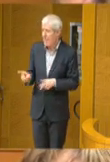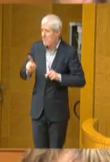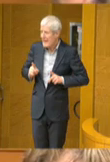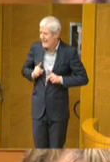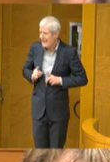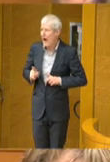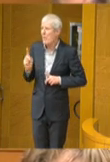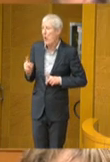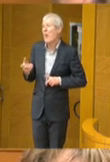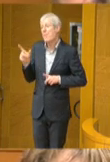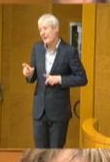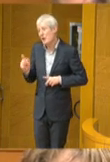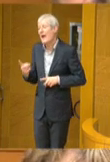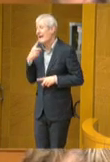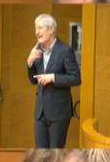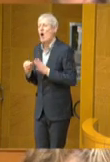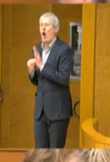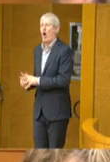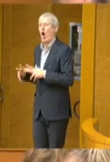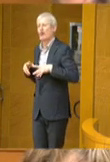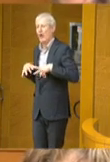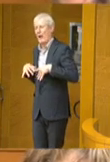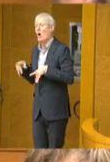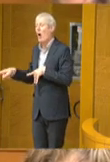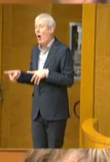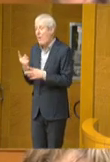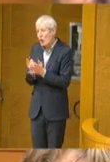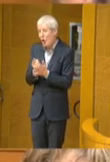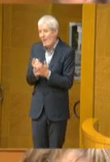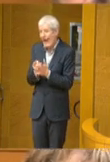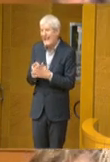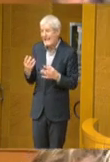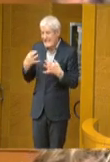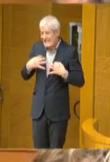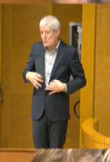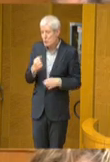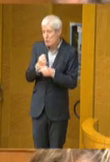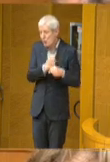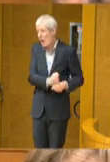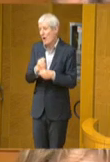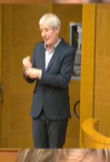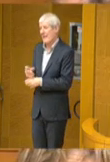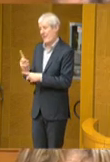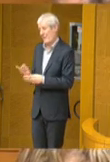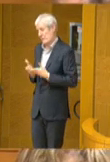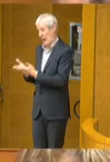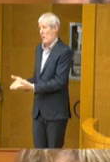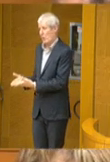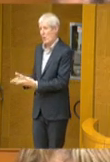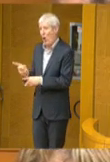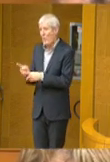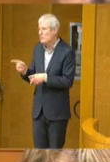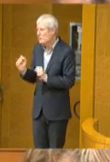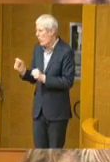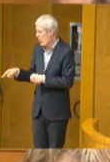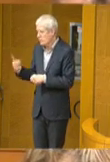in congedo che, nell'adempimento dei doveri istituzionali in contesti operativi o addestrativi, ha riportato un trauma